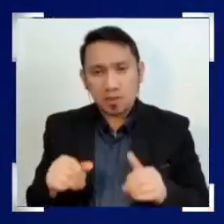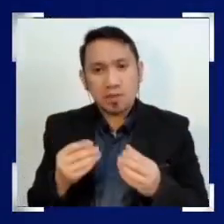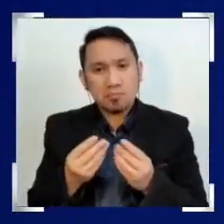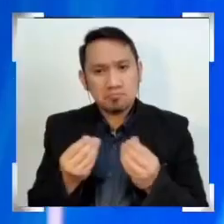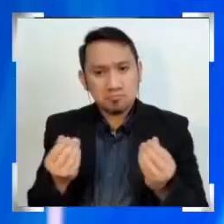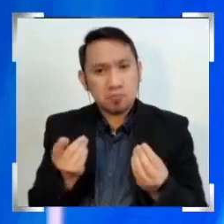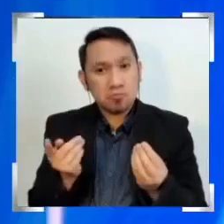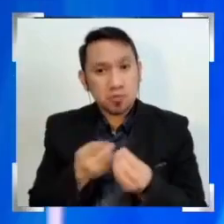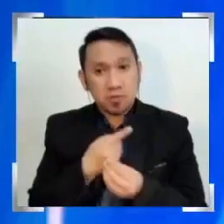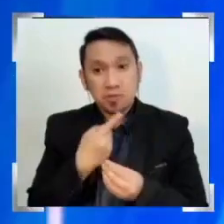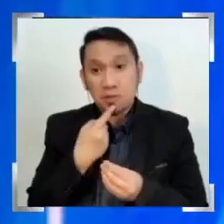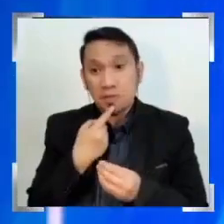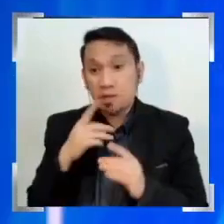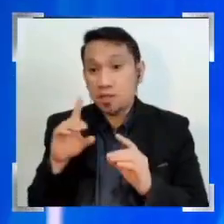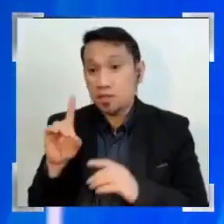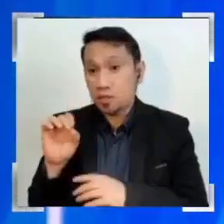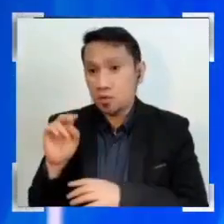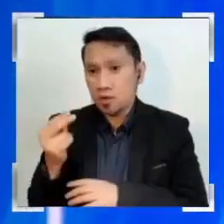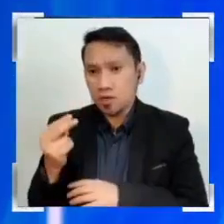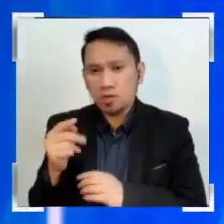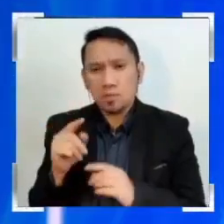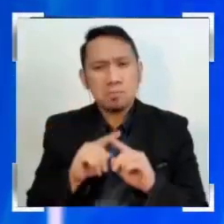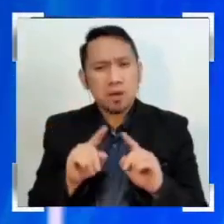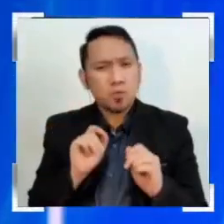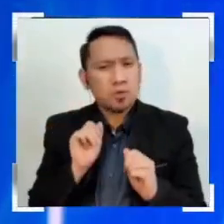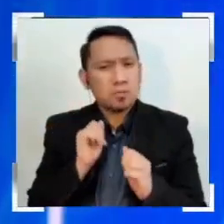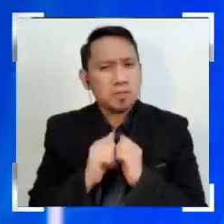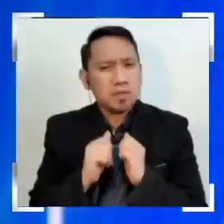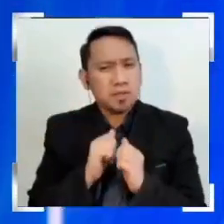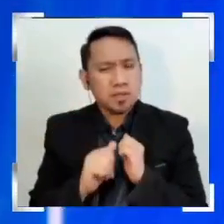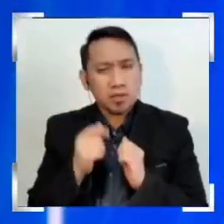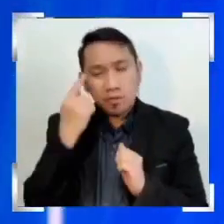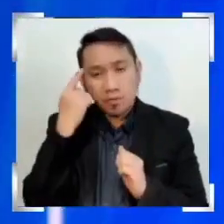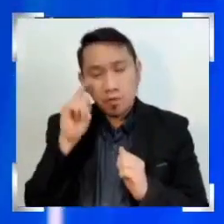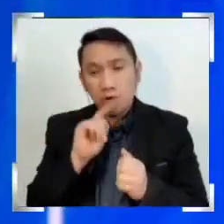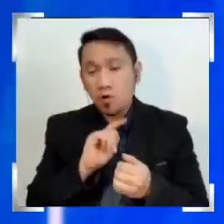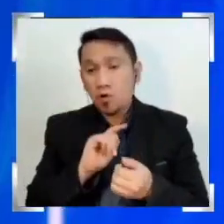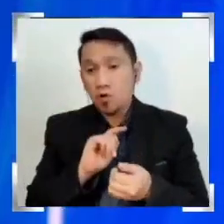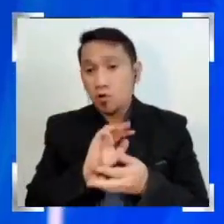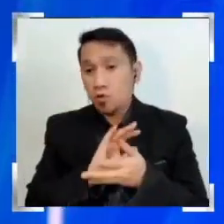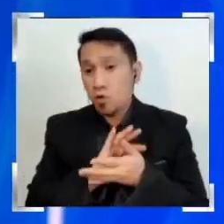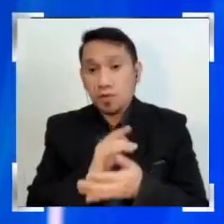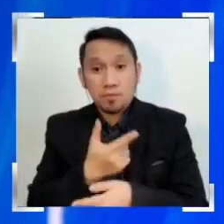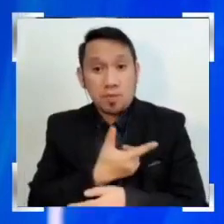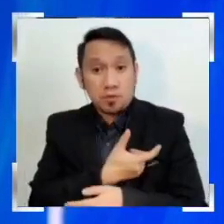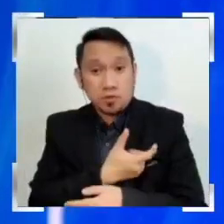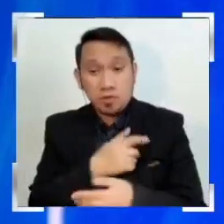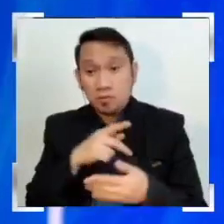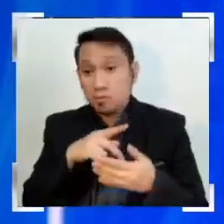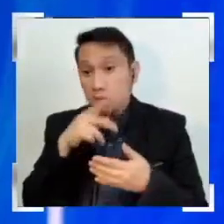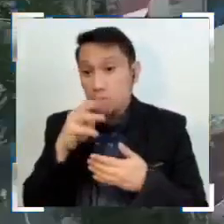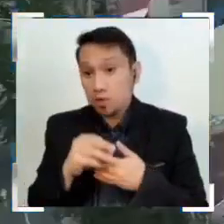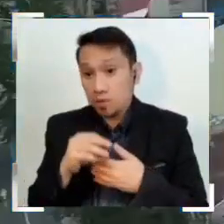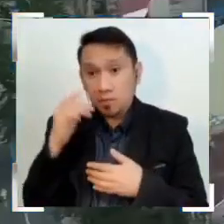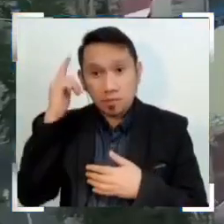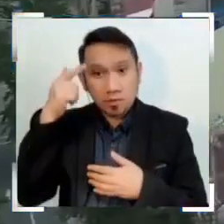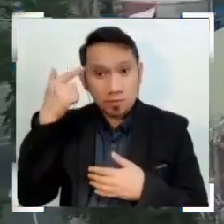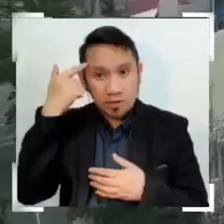of Health. Pero anong ibig sabihin yan para sa COVID vaccination program ng gobyerno? Saksi si Ivan Mayrina.